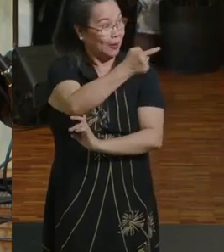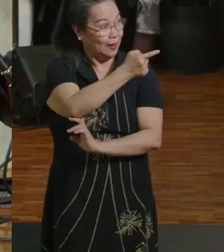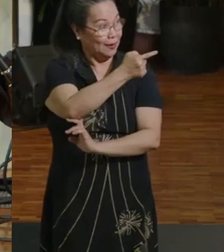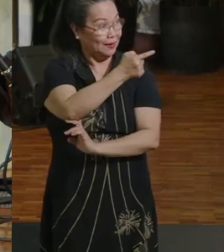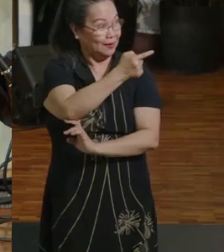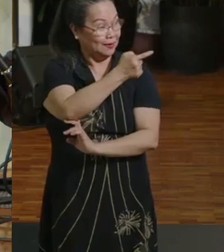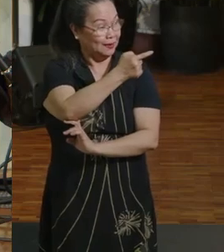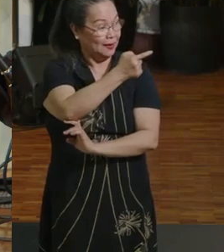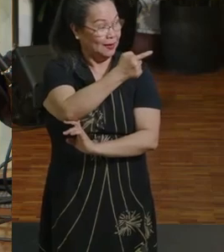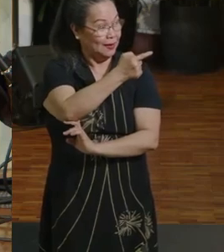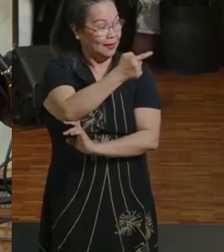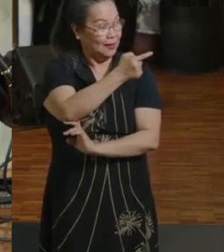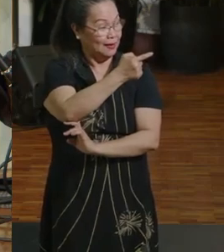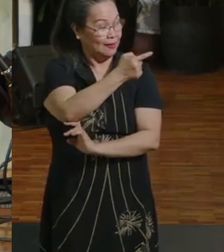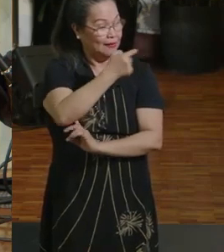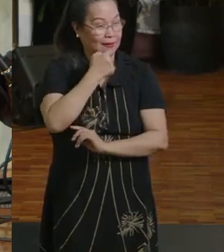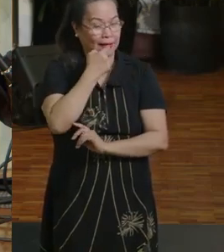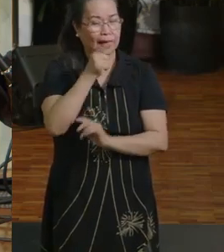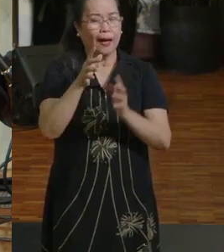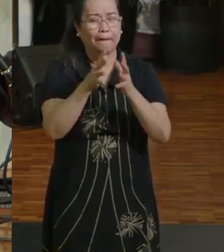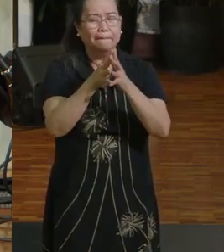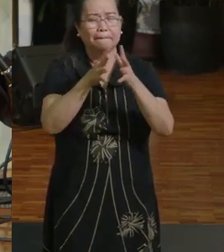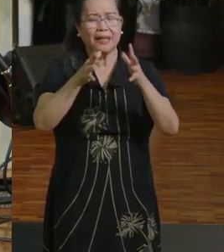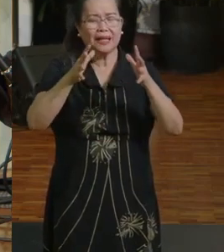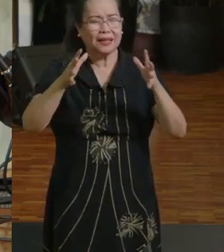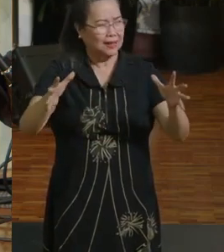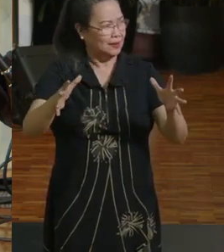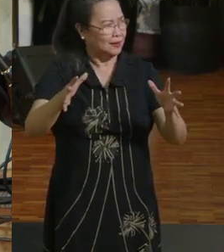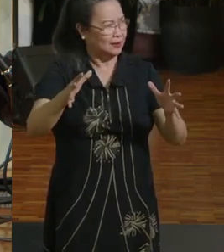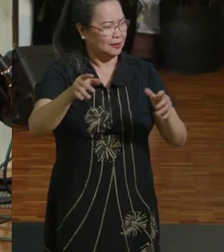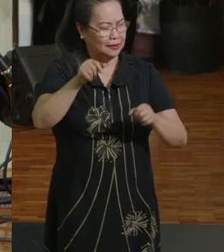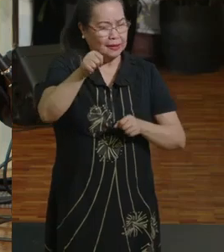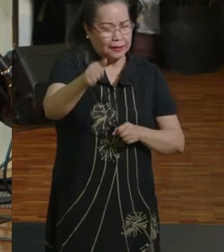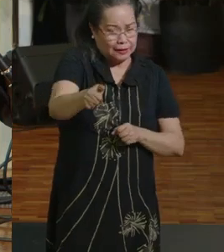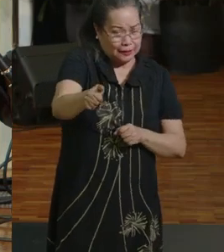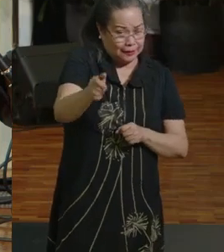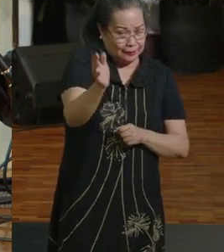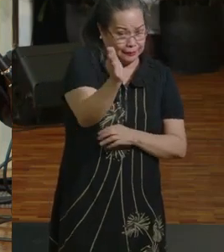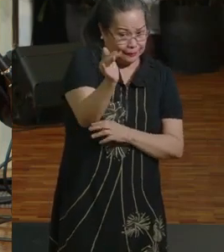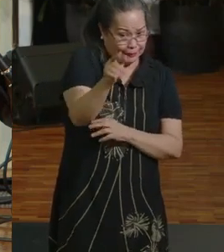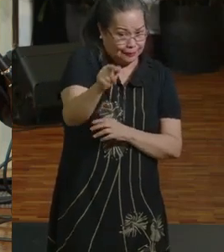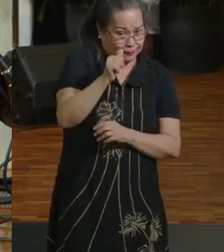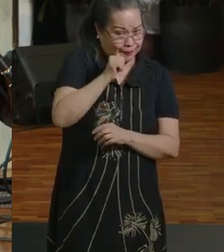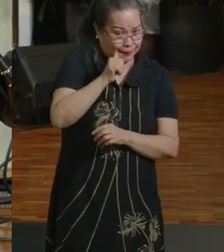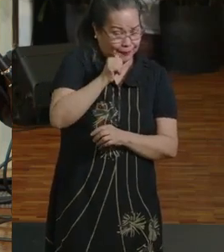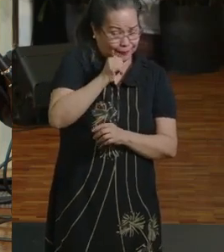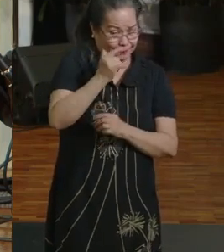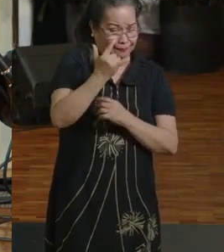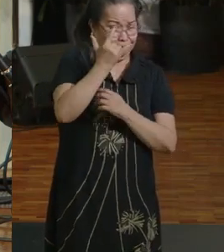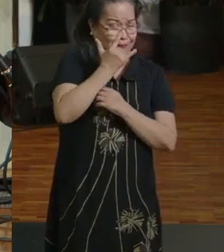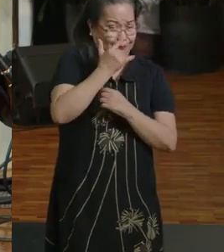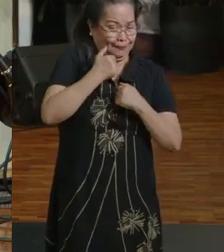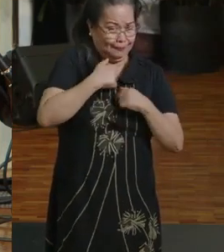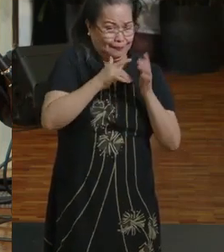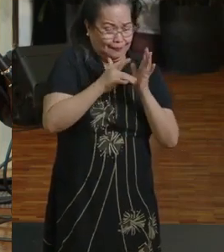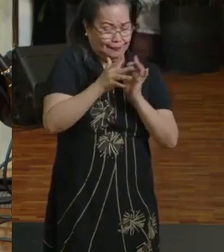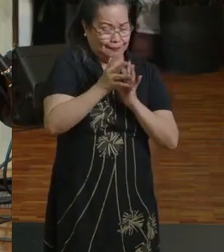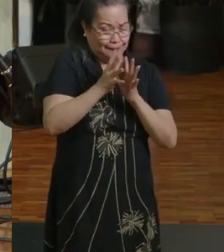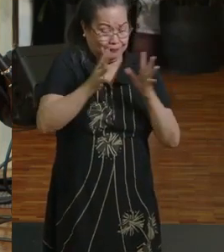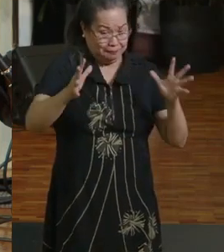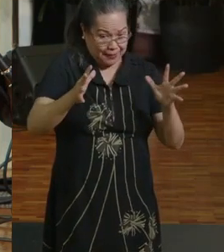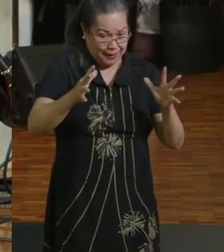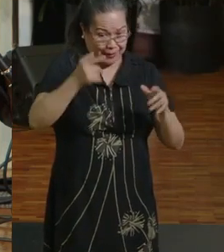na she loved much because she was forgiven much. But he who is forgiven